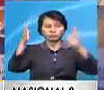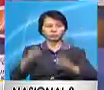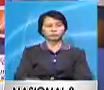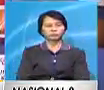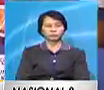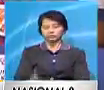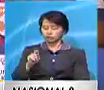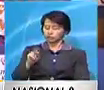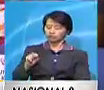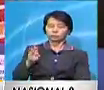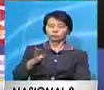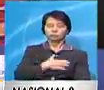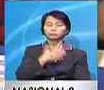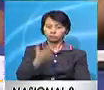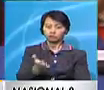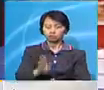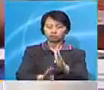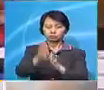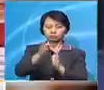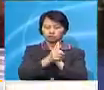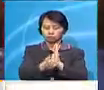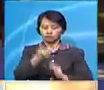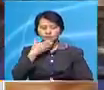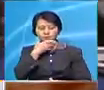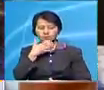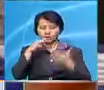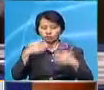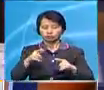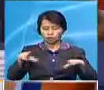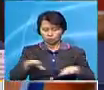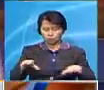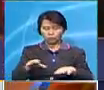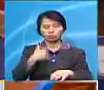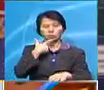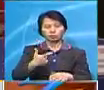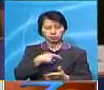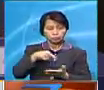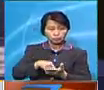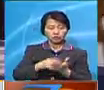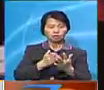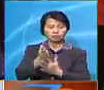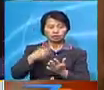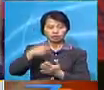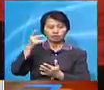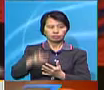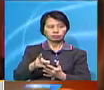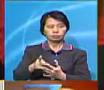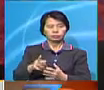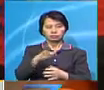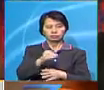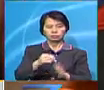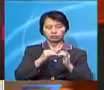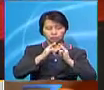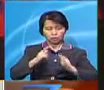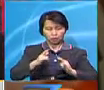Katanya TNB committed untuk membangunkan bakat muda seperti yang telah dilakukan selama ini menerusi program Thunderbolt dan